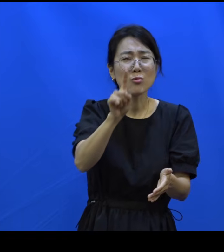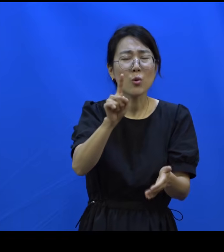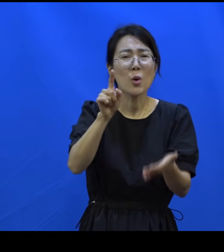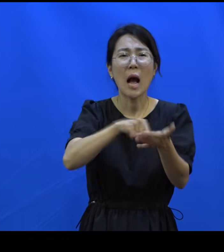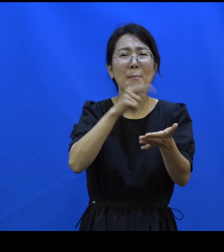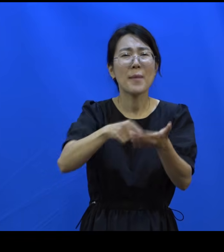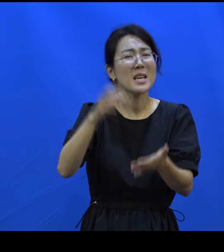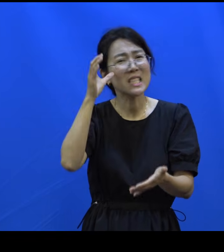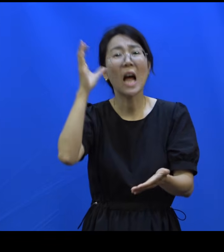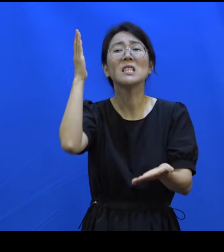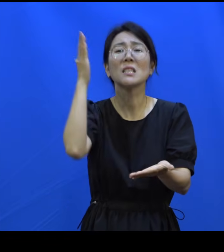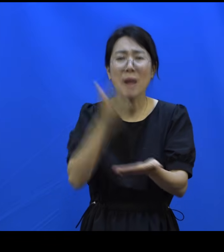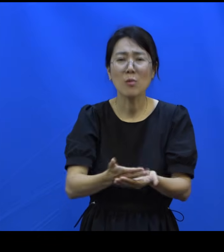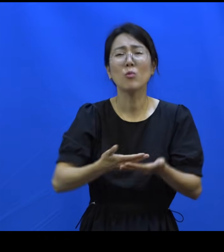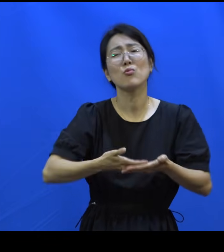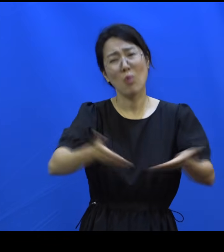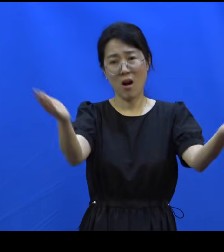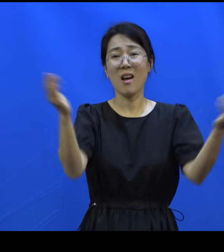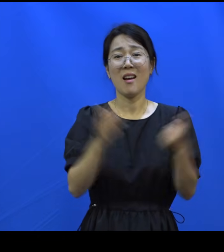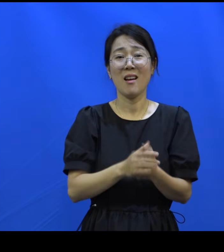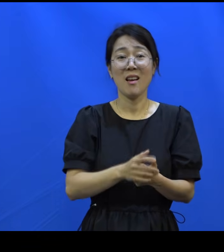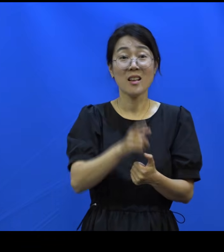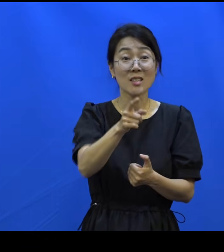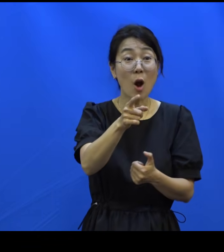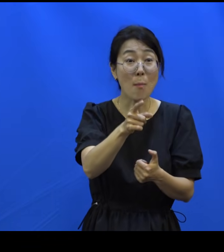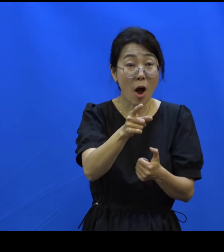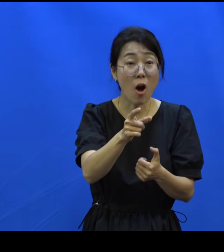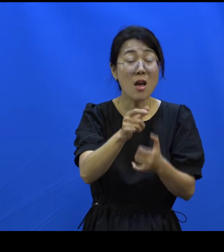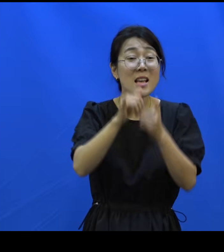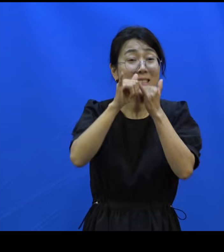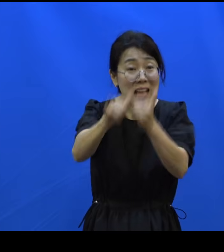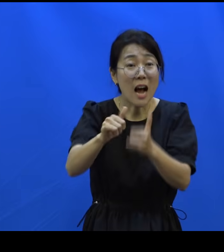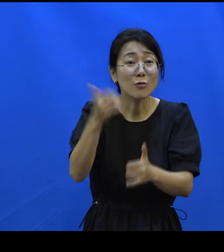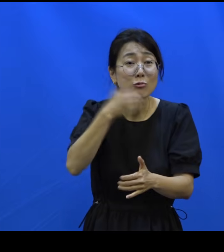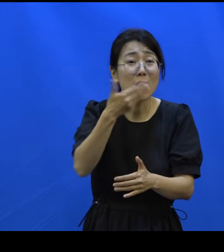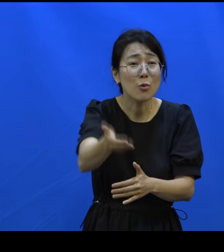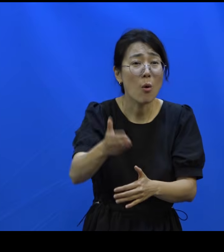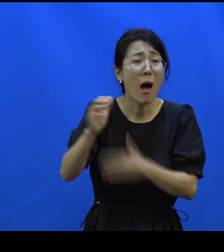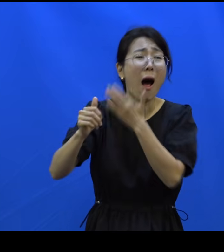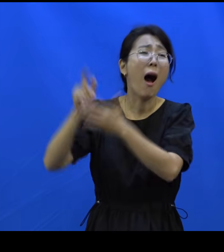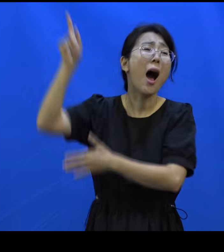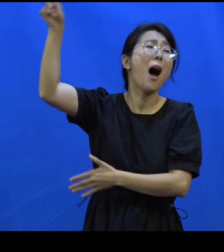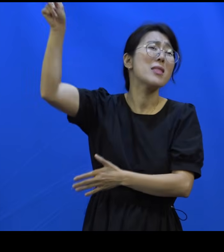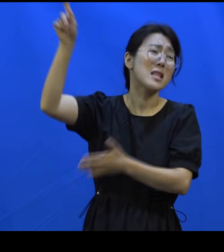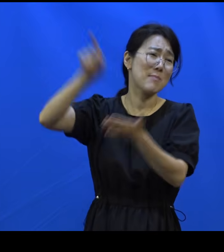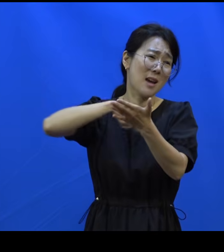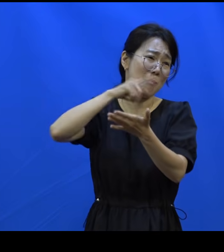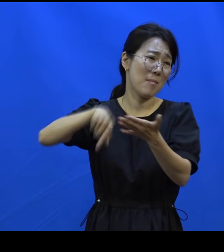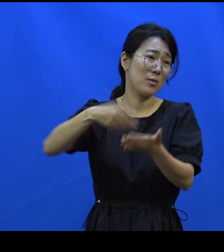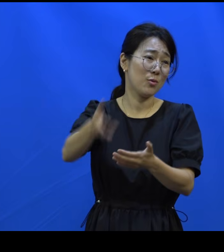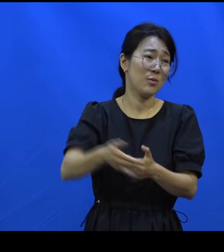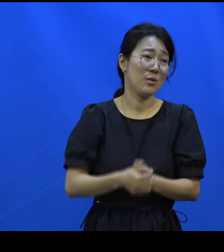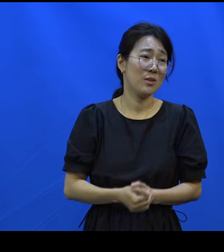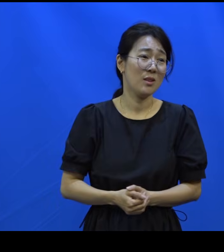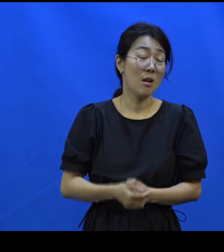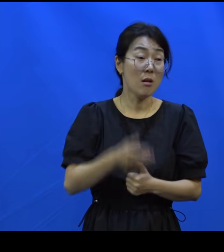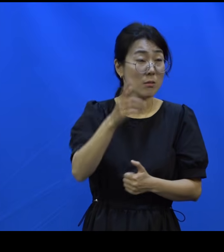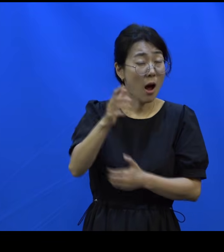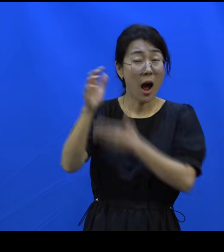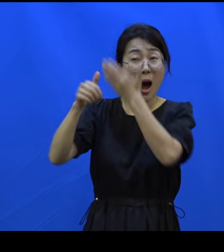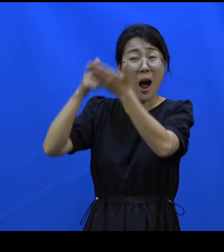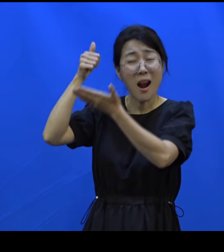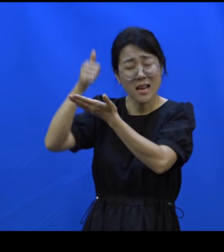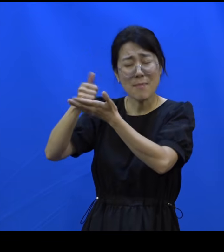그리하면 너희 상이 클 것이요 또 지극히 높으신 이의 아들이